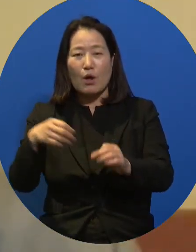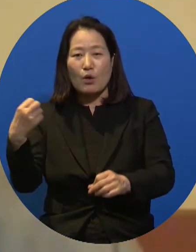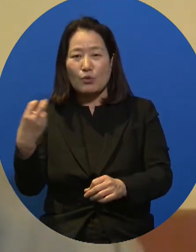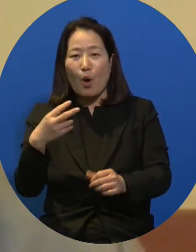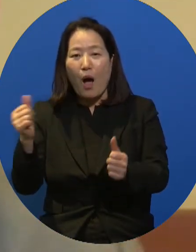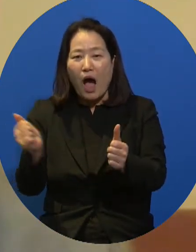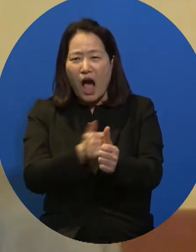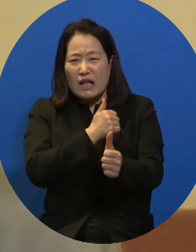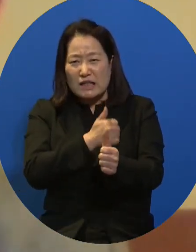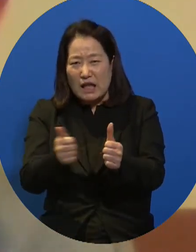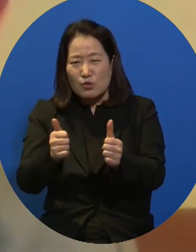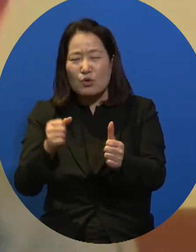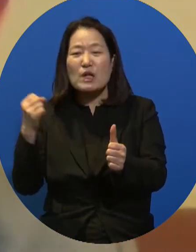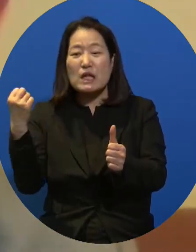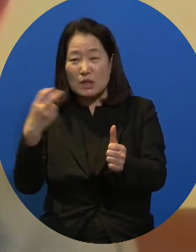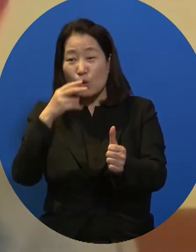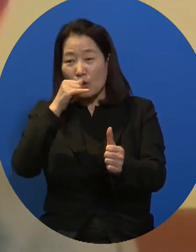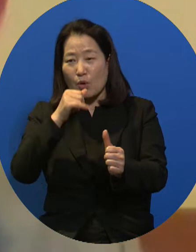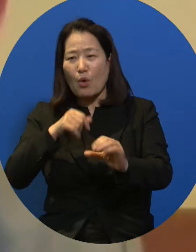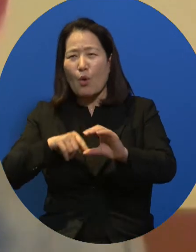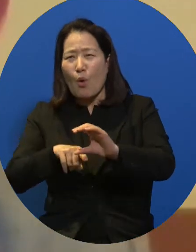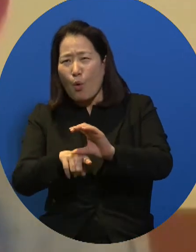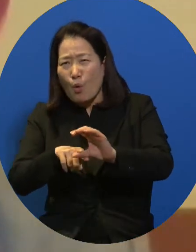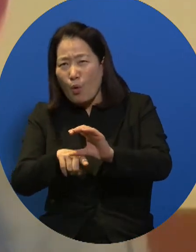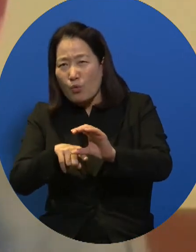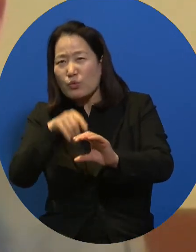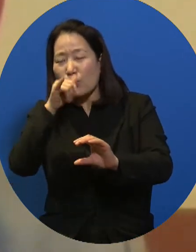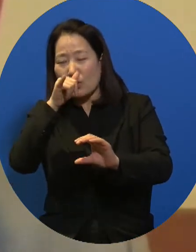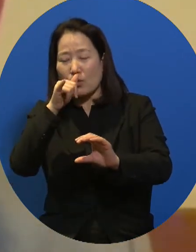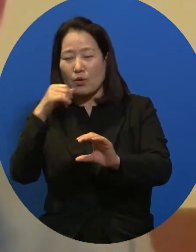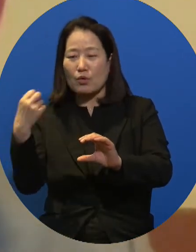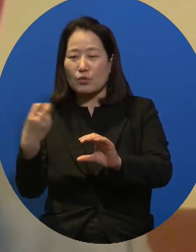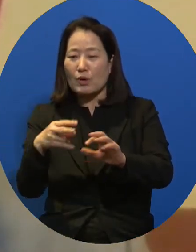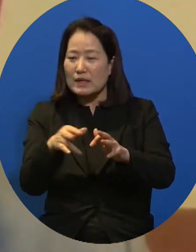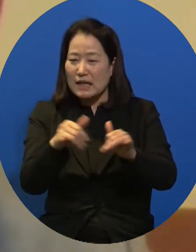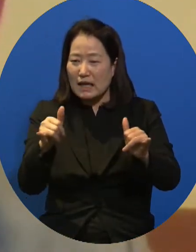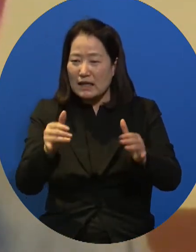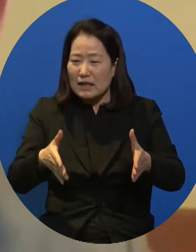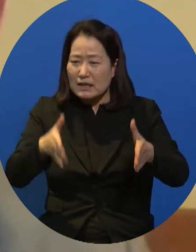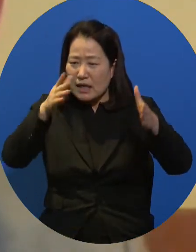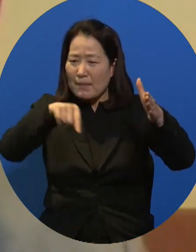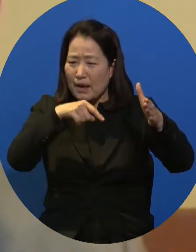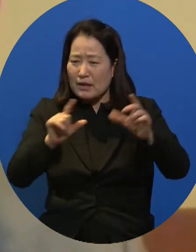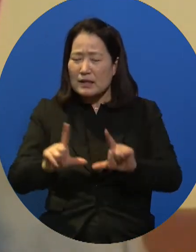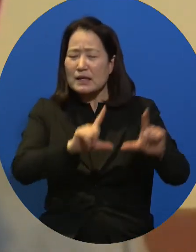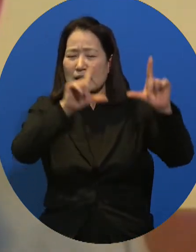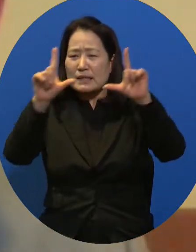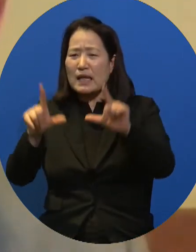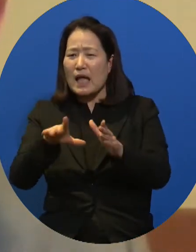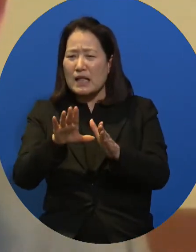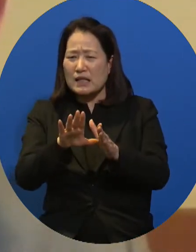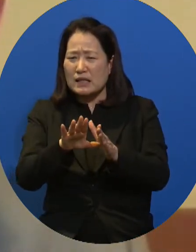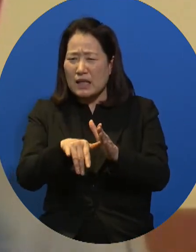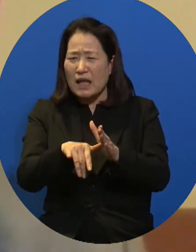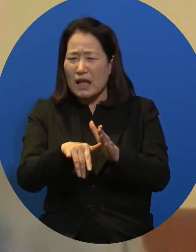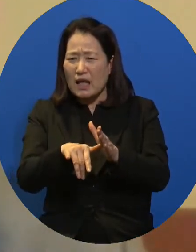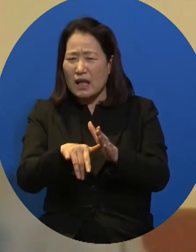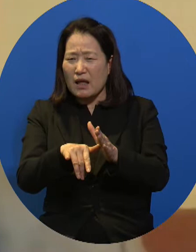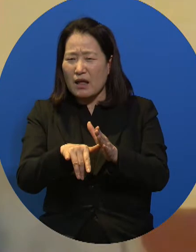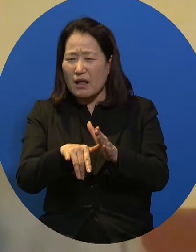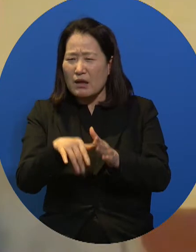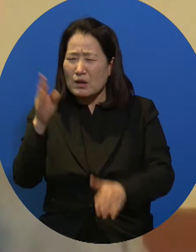학대라던가 아니면 고문과 관련된 부분, 그리고 장애인들의 시설에서의 삶의 질과 관련된 부분에 집중하고